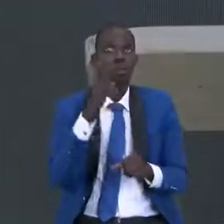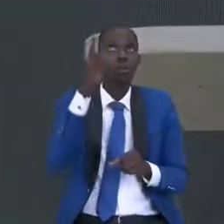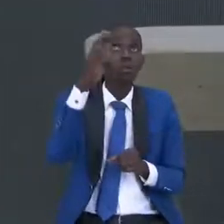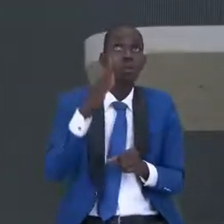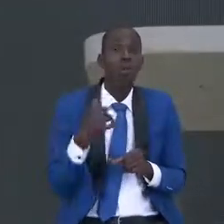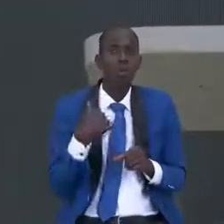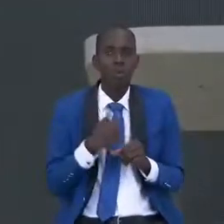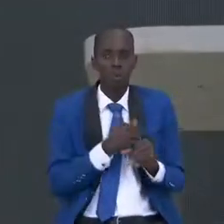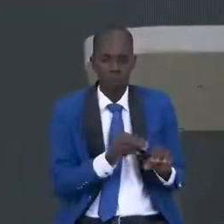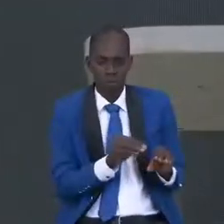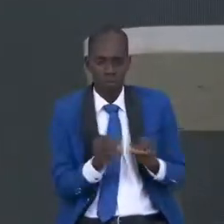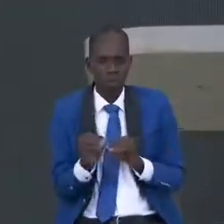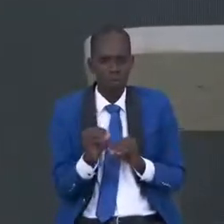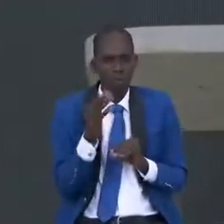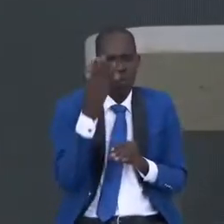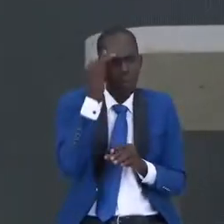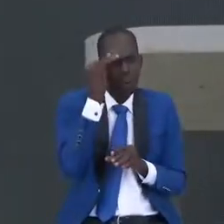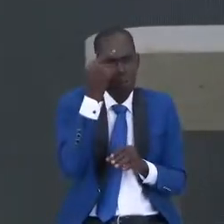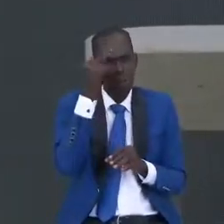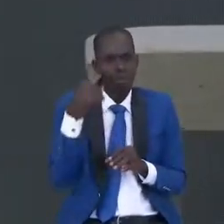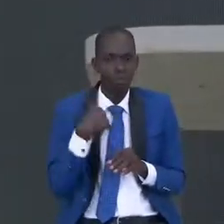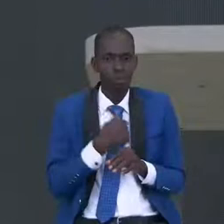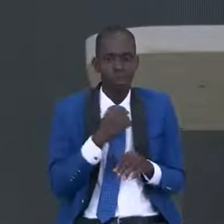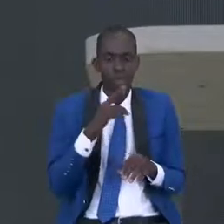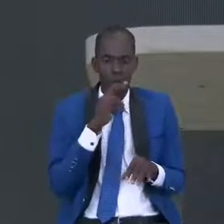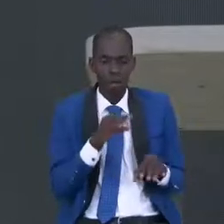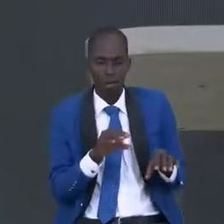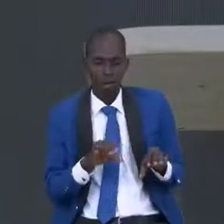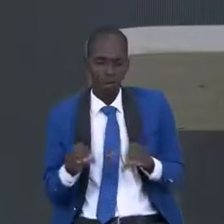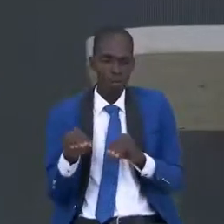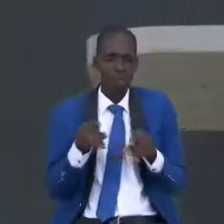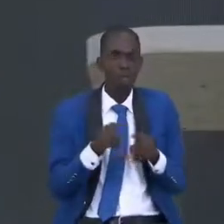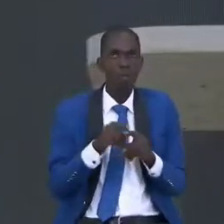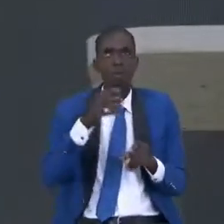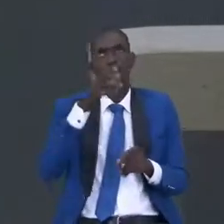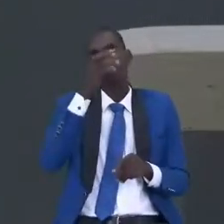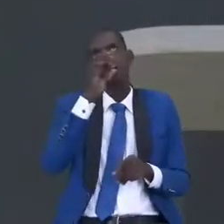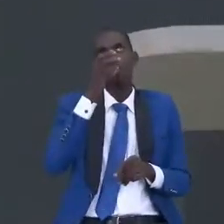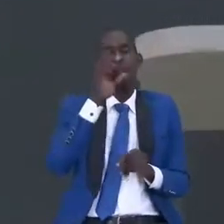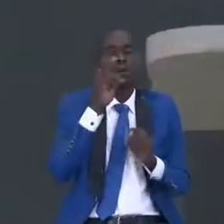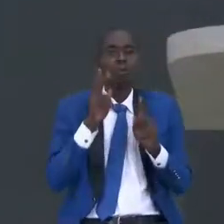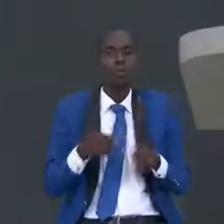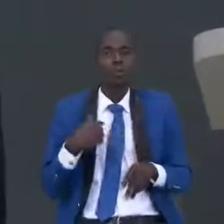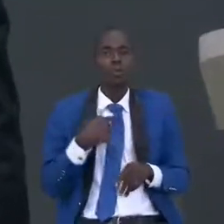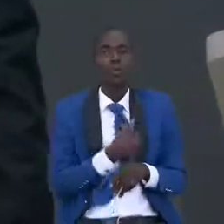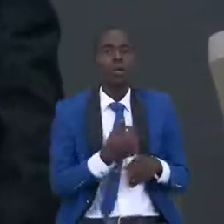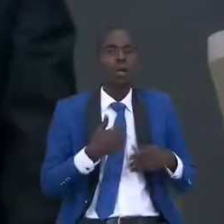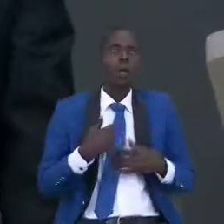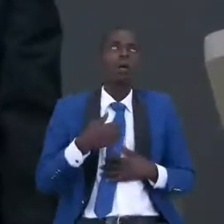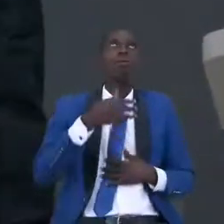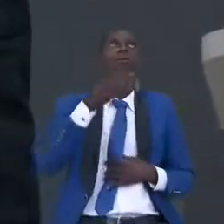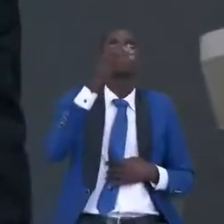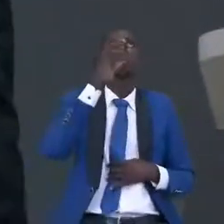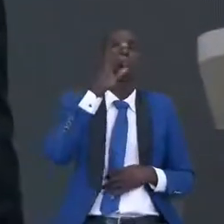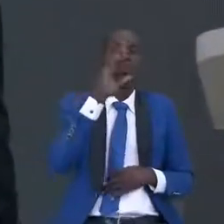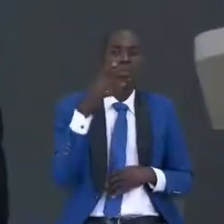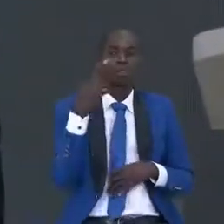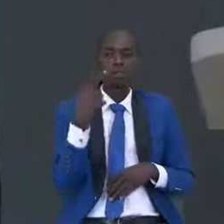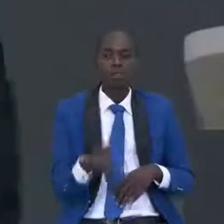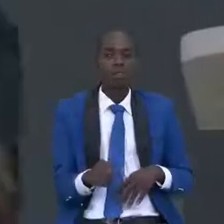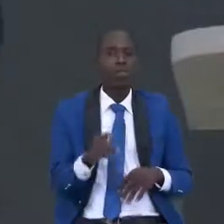nous tremblons parce que nous titubons comme un soulard. Nous avons bu l'eau, le vin